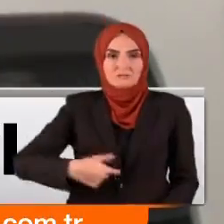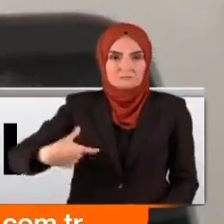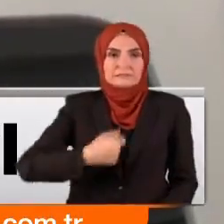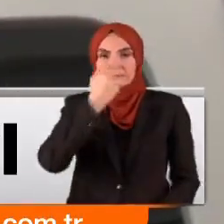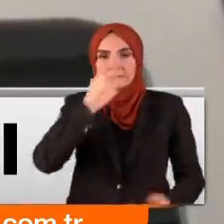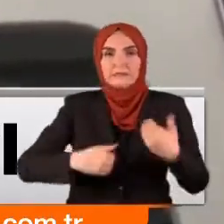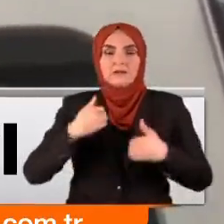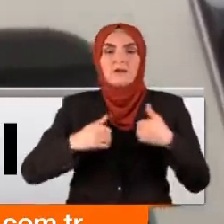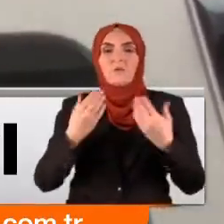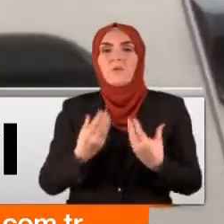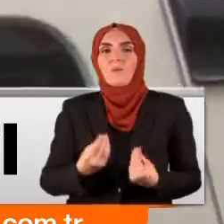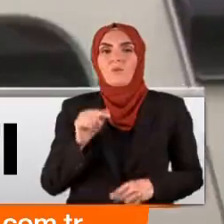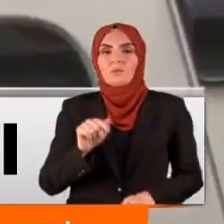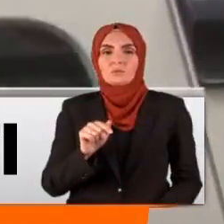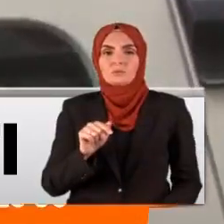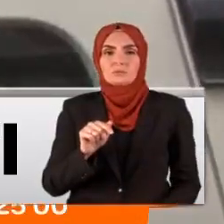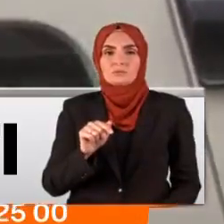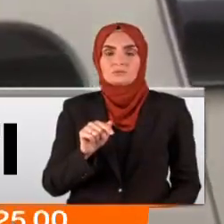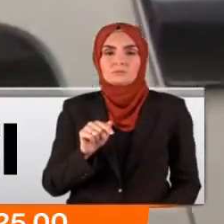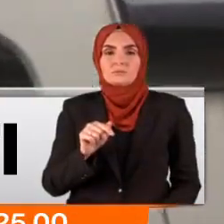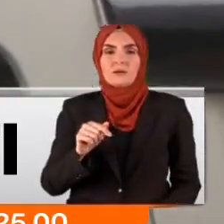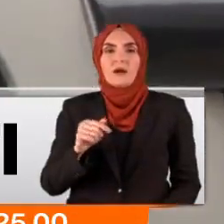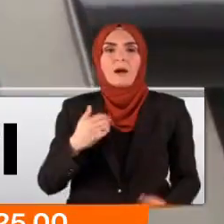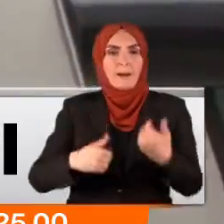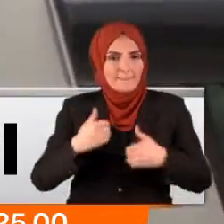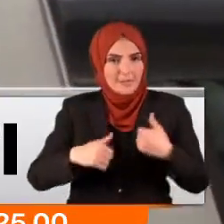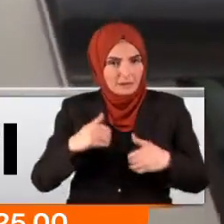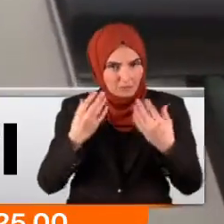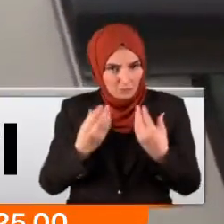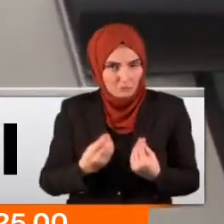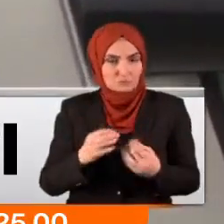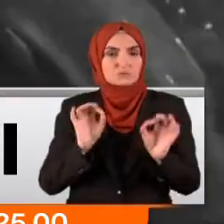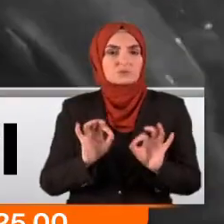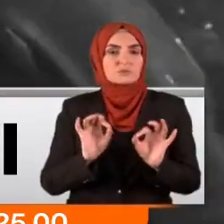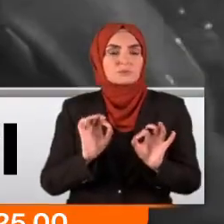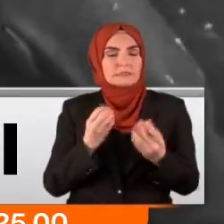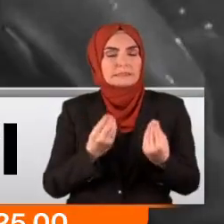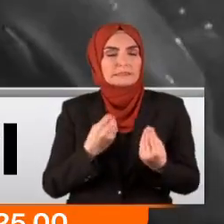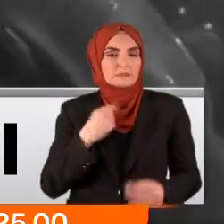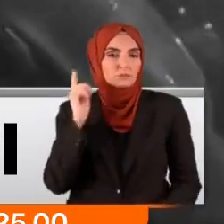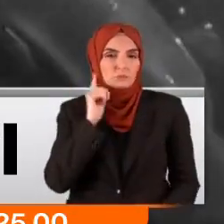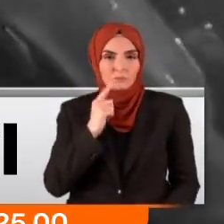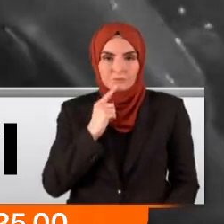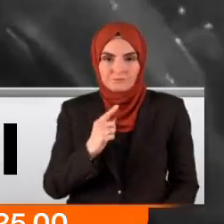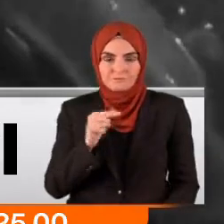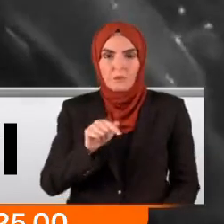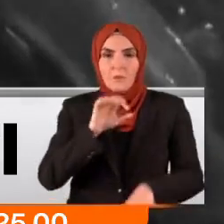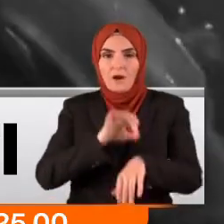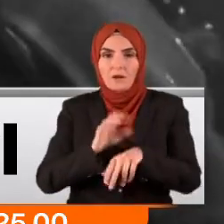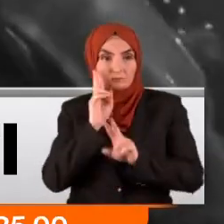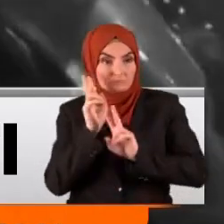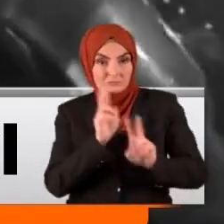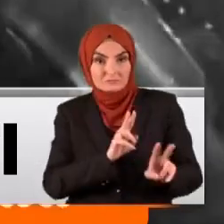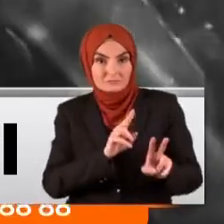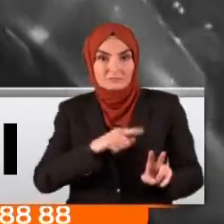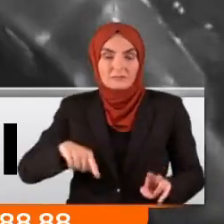ya karnı yani ikisinden biri buraya düştü. Ameliyata girdi hemen. Bundan sonra durumu iyi diyebiliyorum şu anda. O anlara tanıklık edenler cep telefonuna